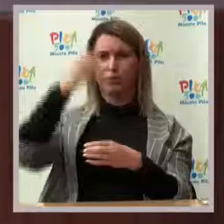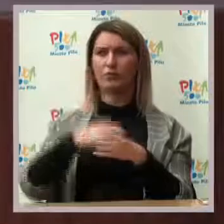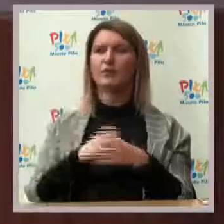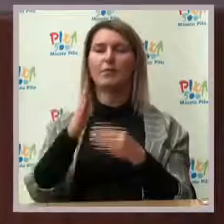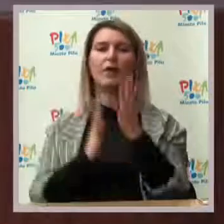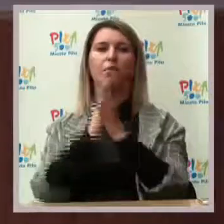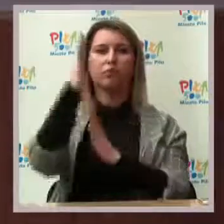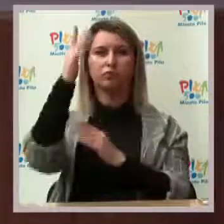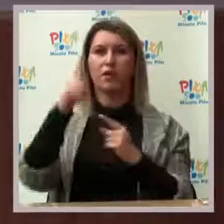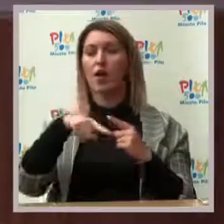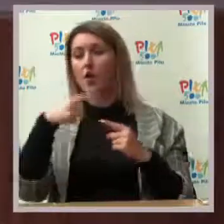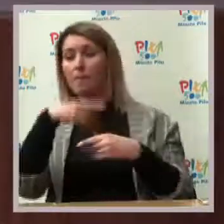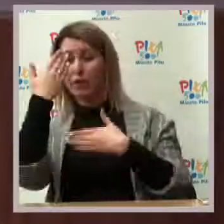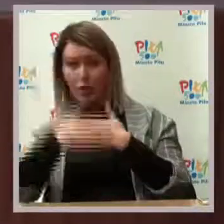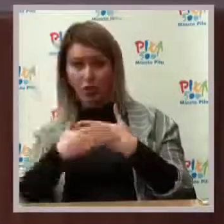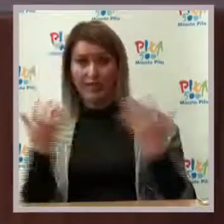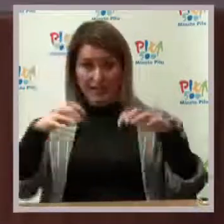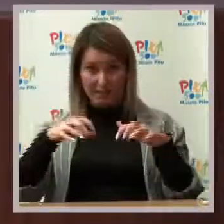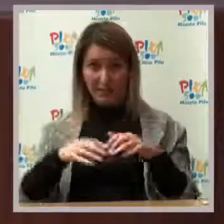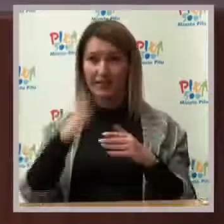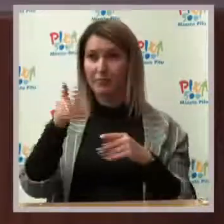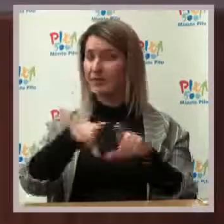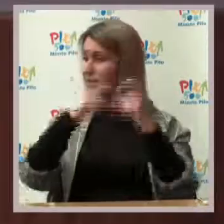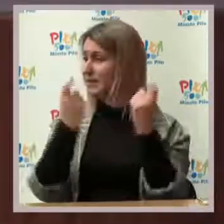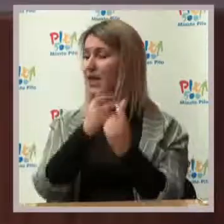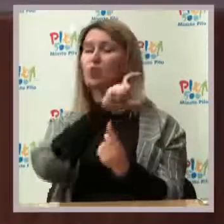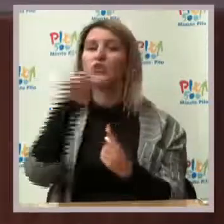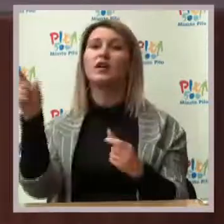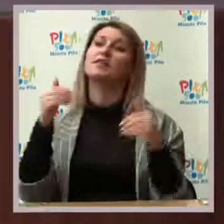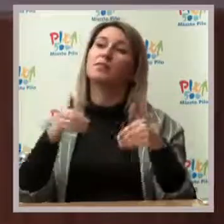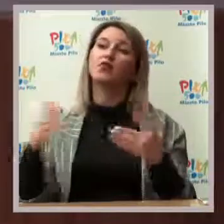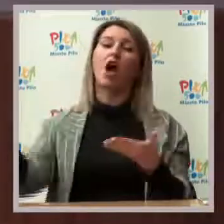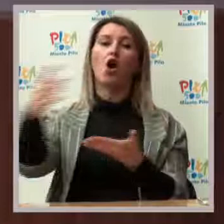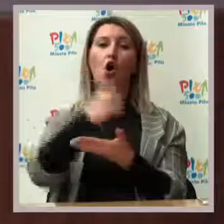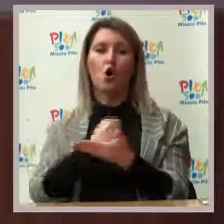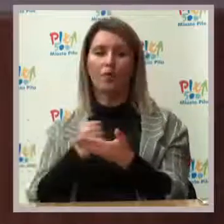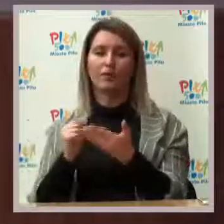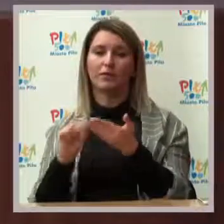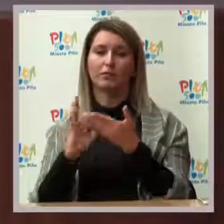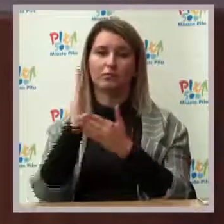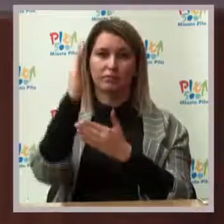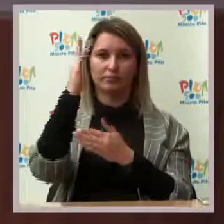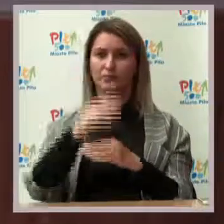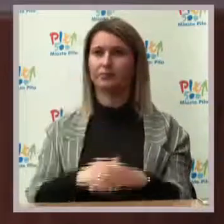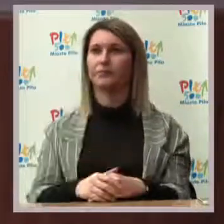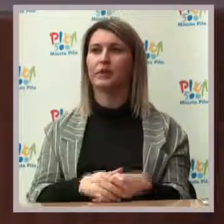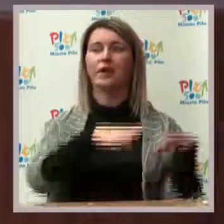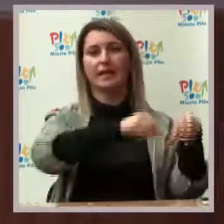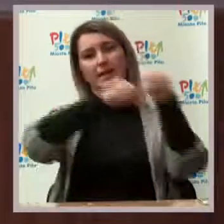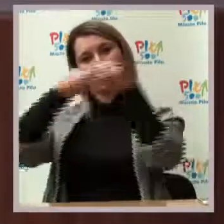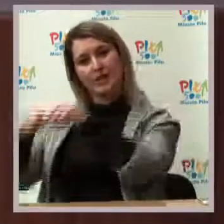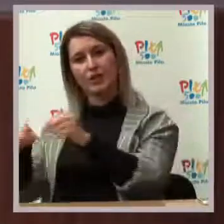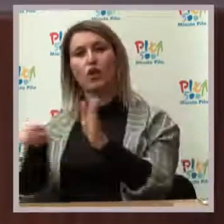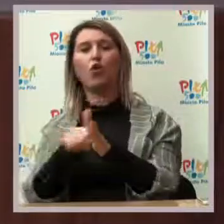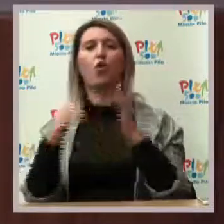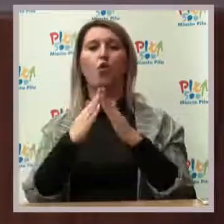po sesji na stałe. Będzie możliwość odebrania tego ognia betlejemskiego i zaniesienia go do